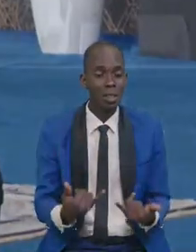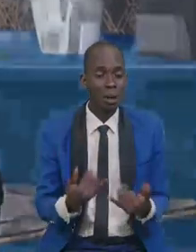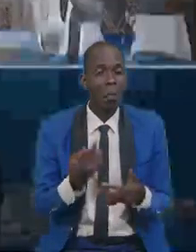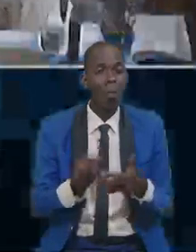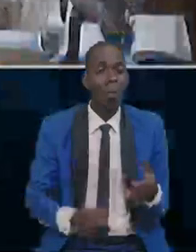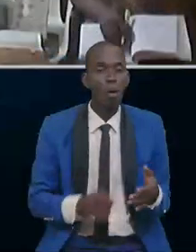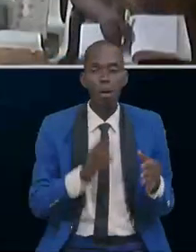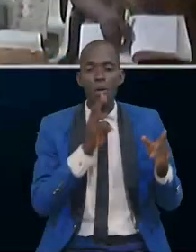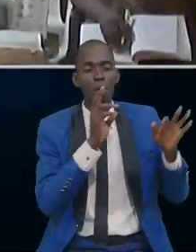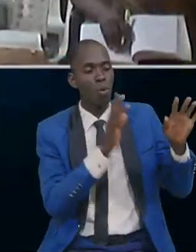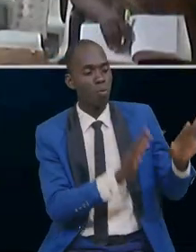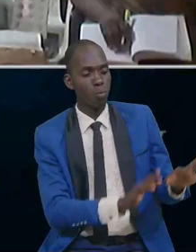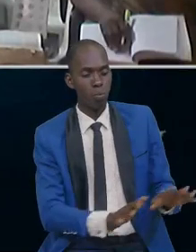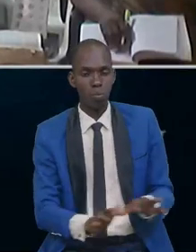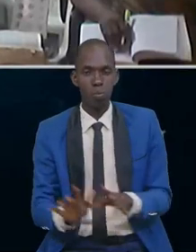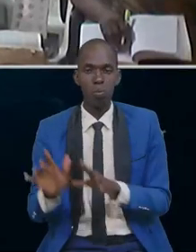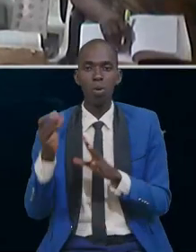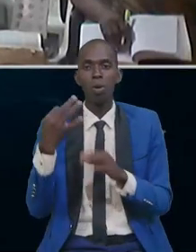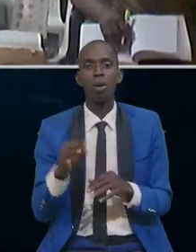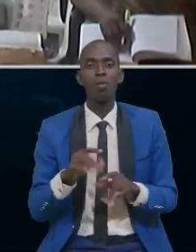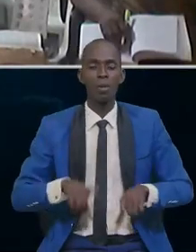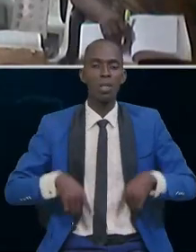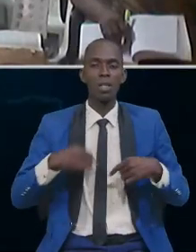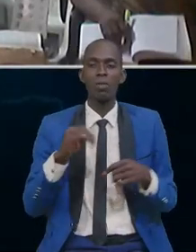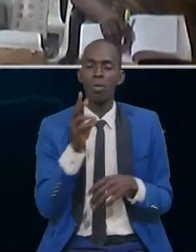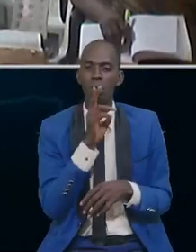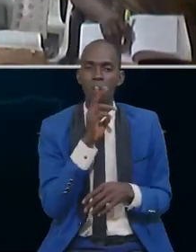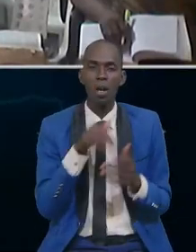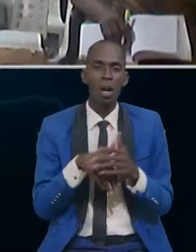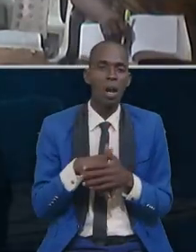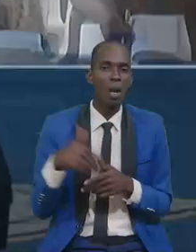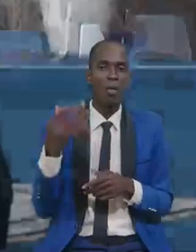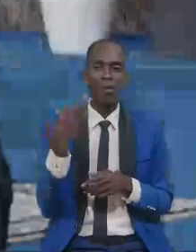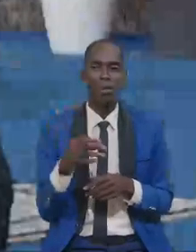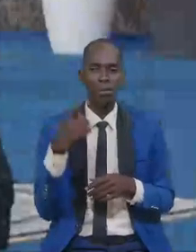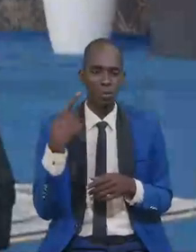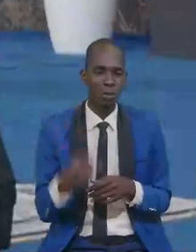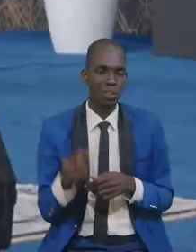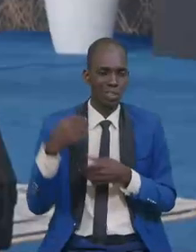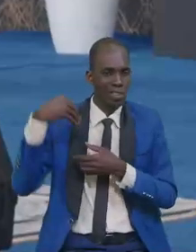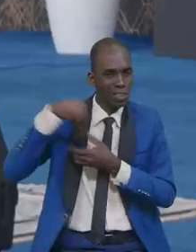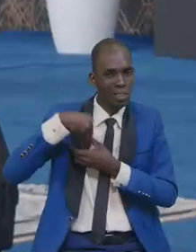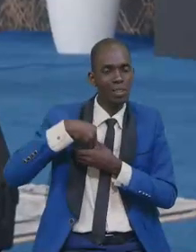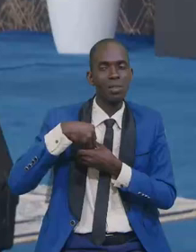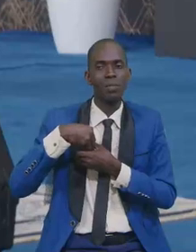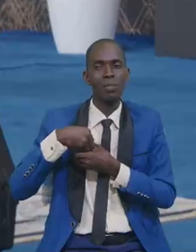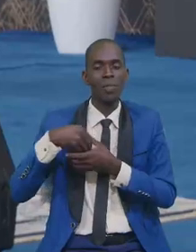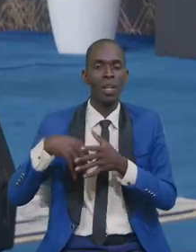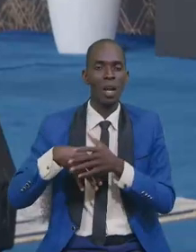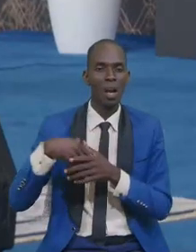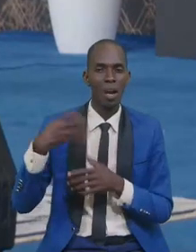mais c'est des fleuves d'eau vive qui coulent de son homme, l'être